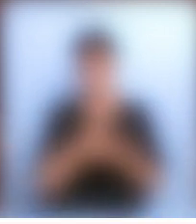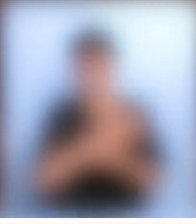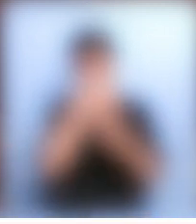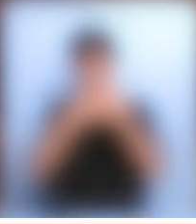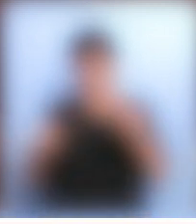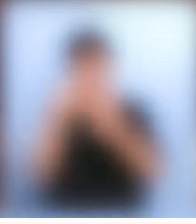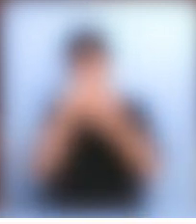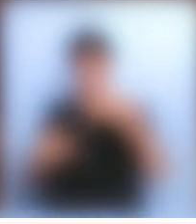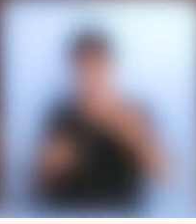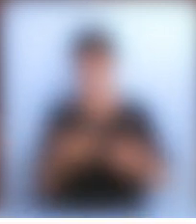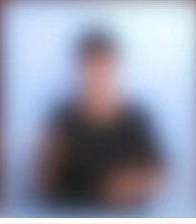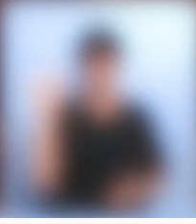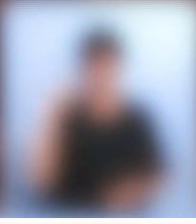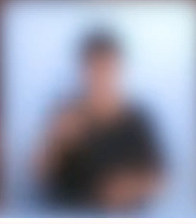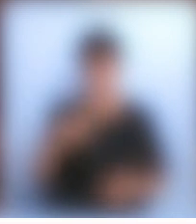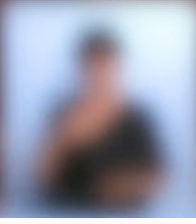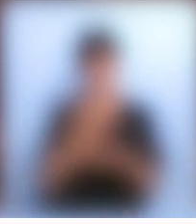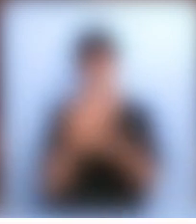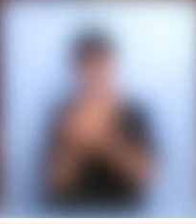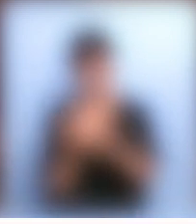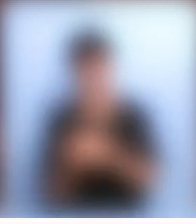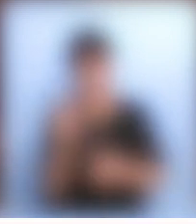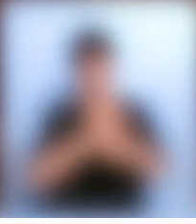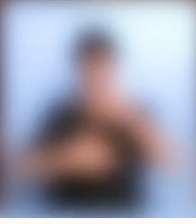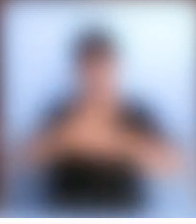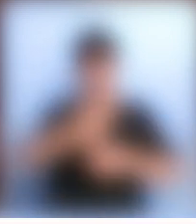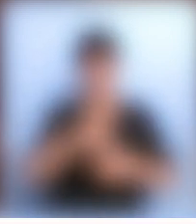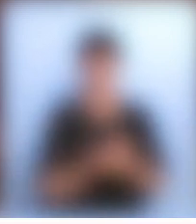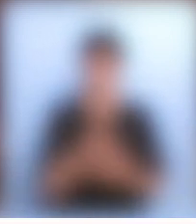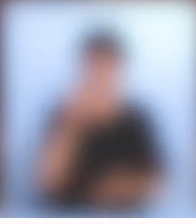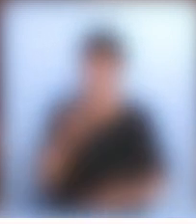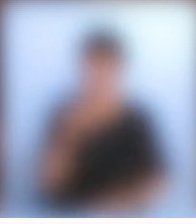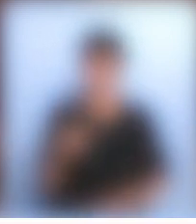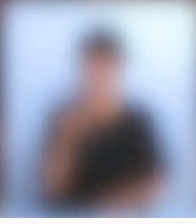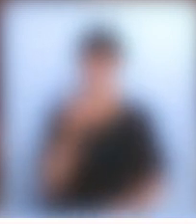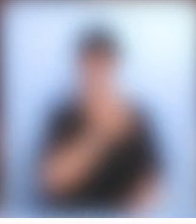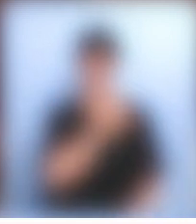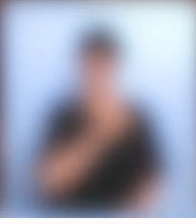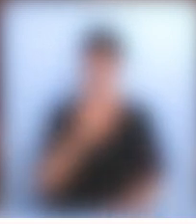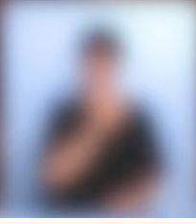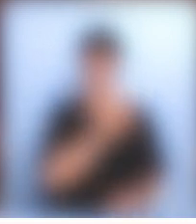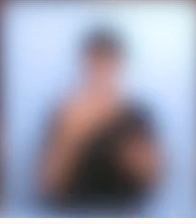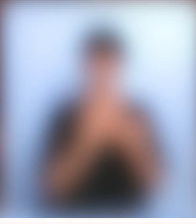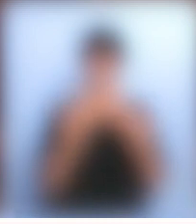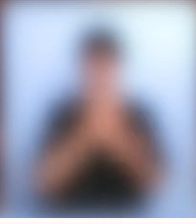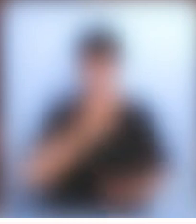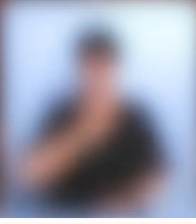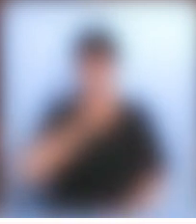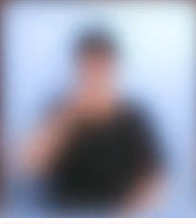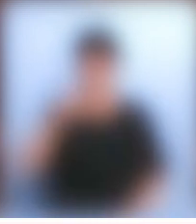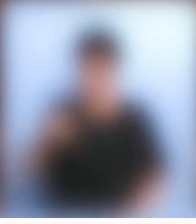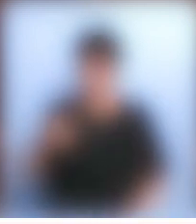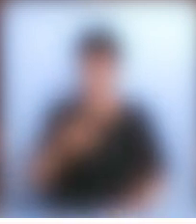織咧，其實早就應該檢討佢噶啦。財政司，你自己係會計師，你係商界出身嘅，我問下